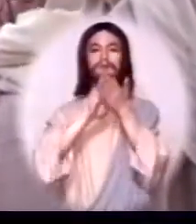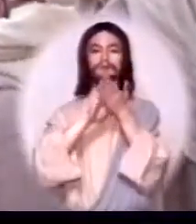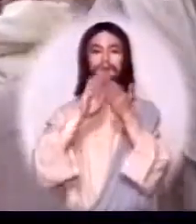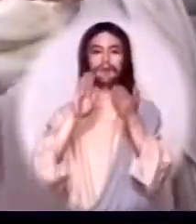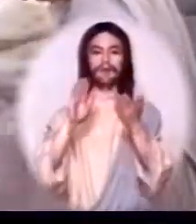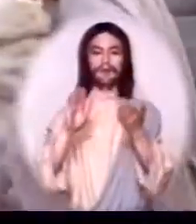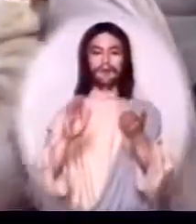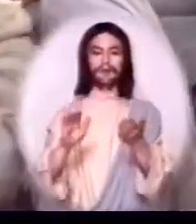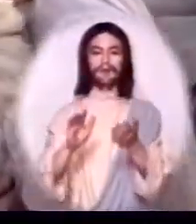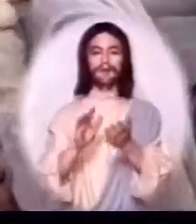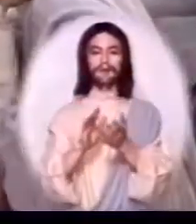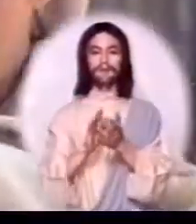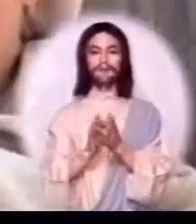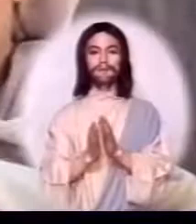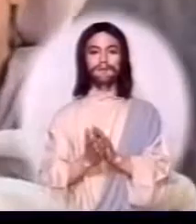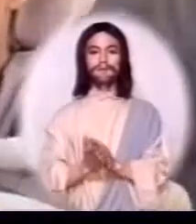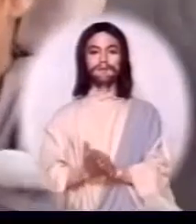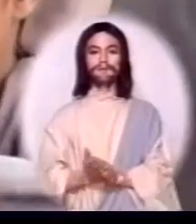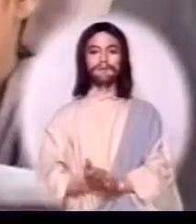해주시는군요.